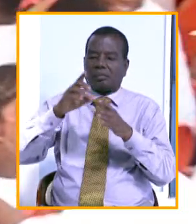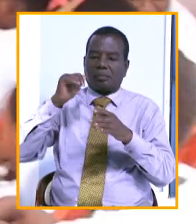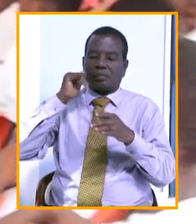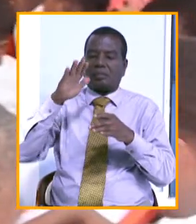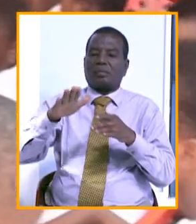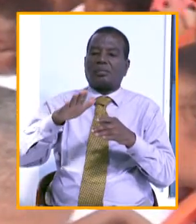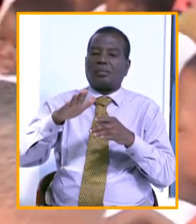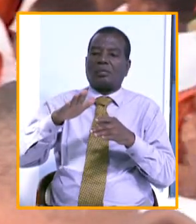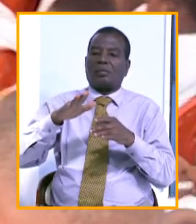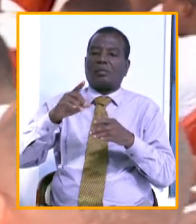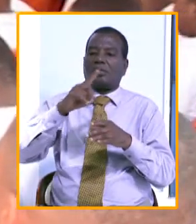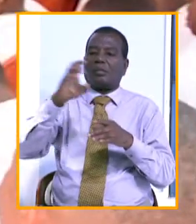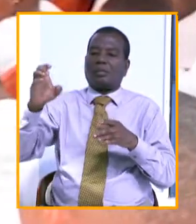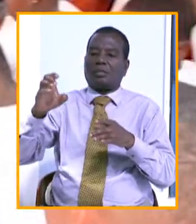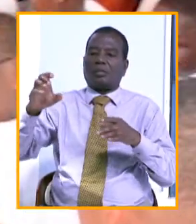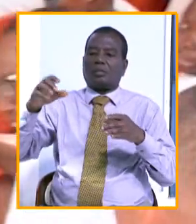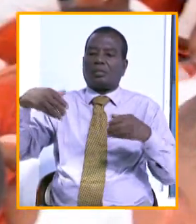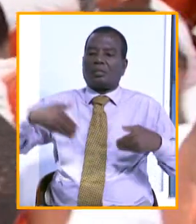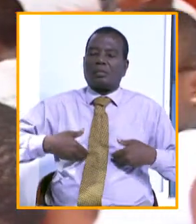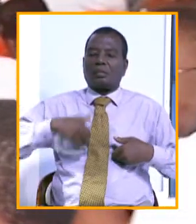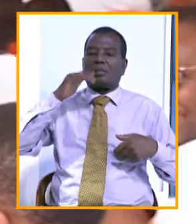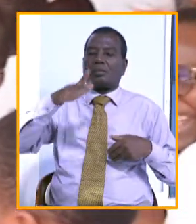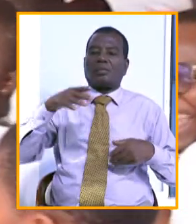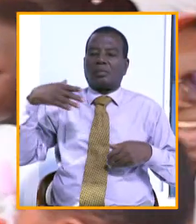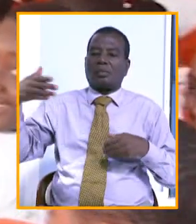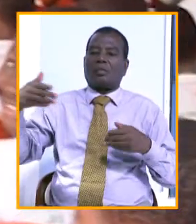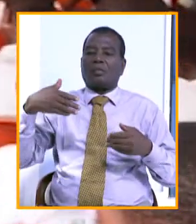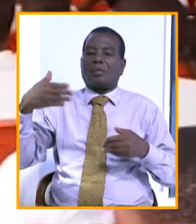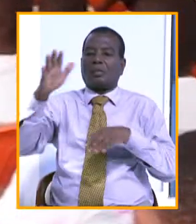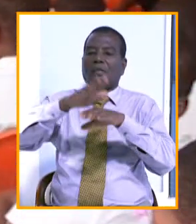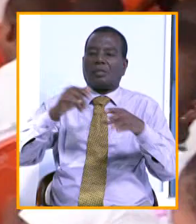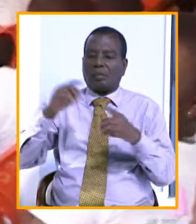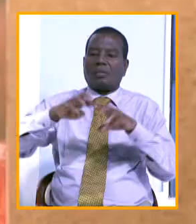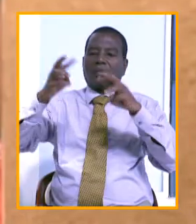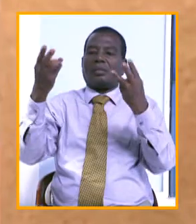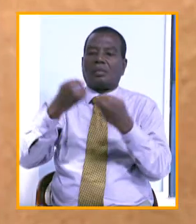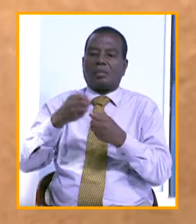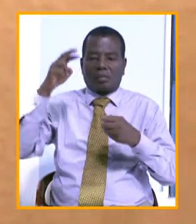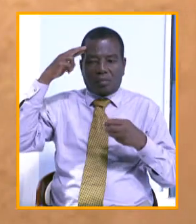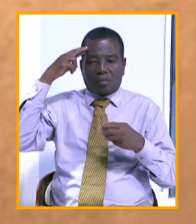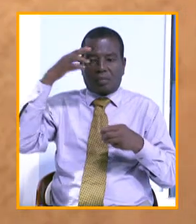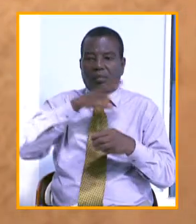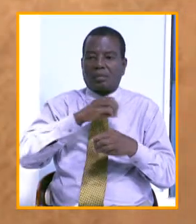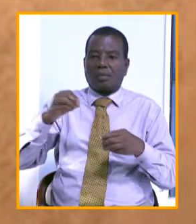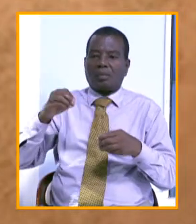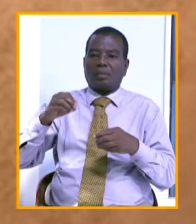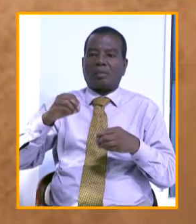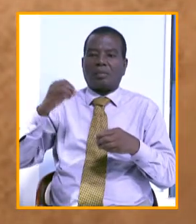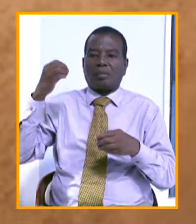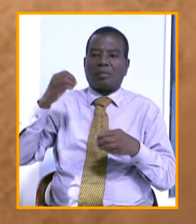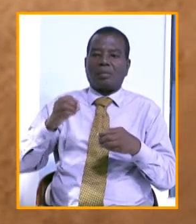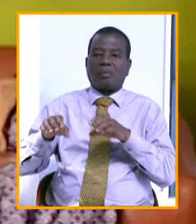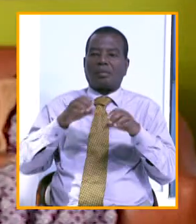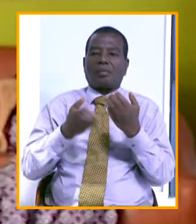à Bouna, des centaines de jeunes filles élèves ont été conviées à un atelier de réflexion initié par le conseil régional